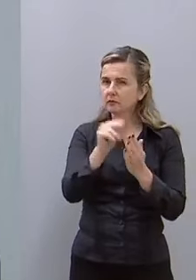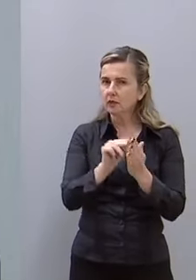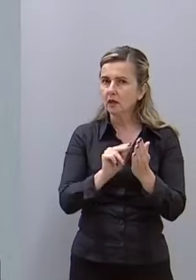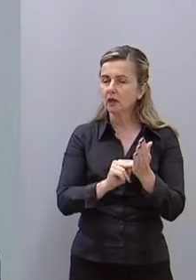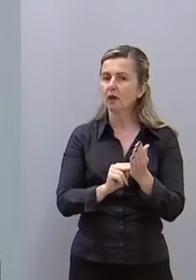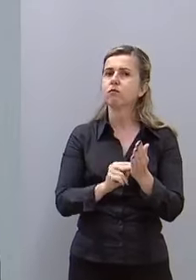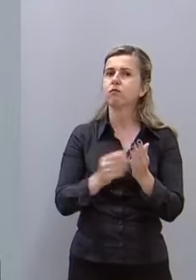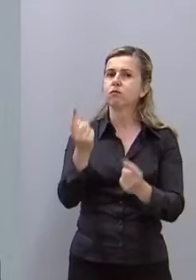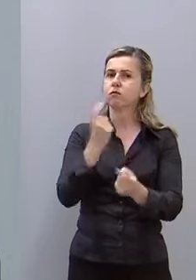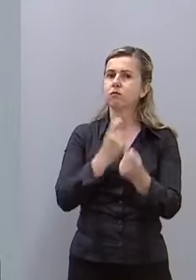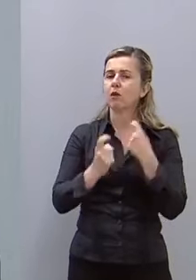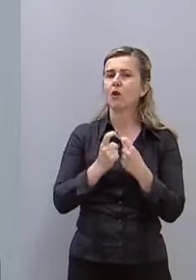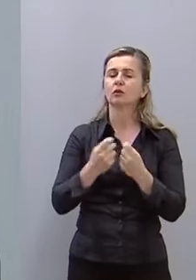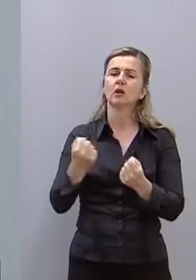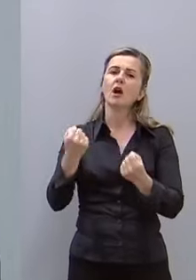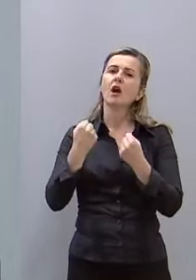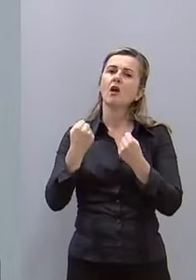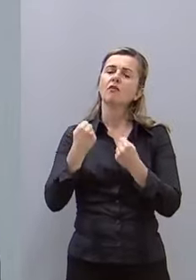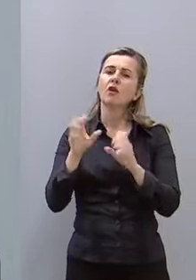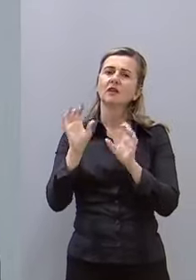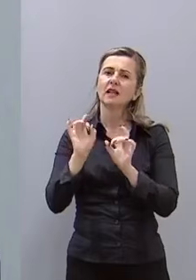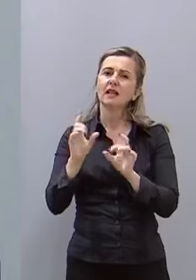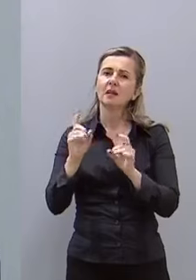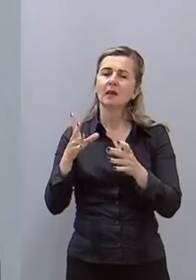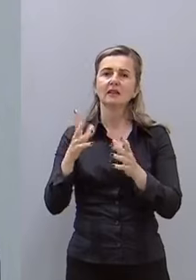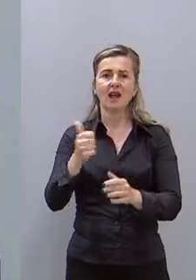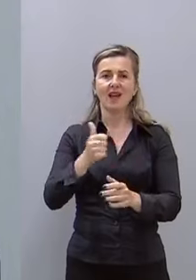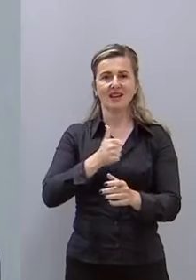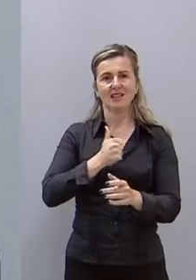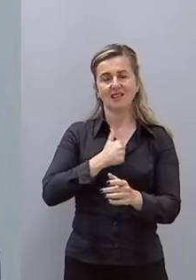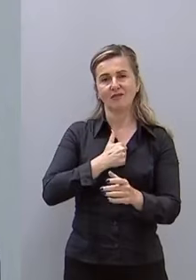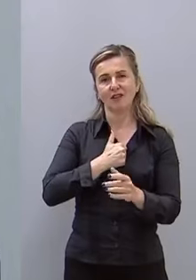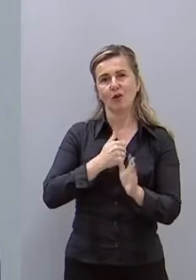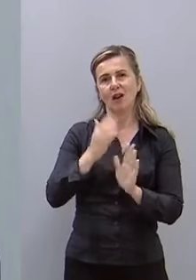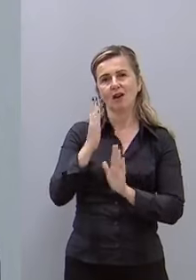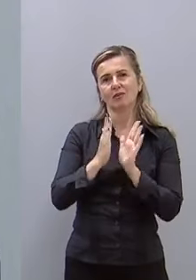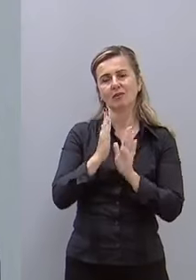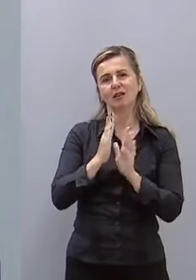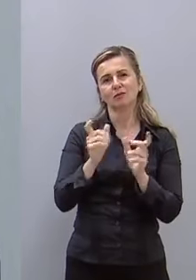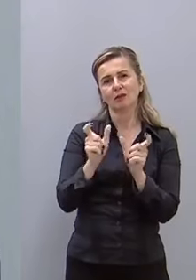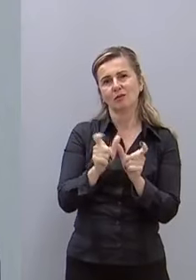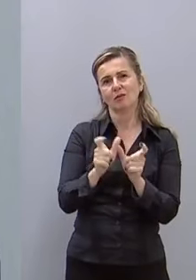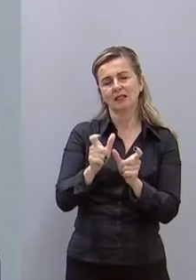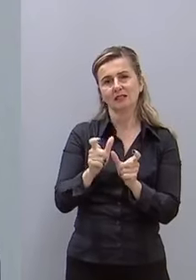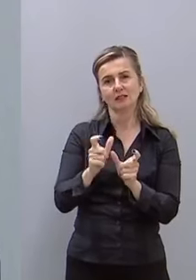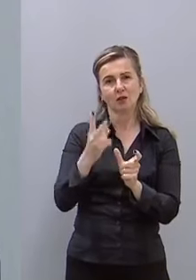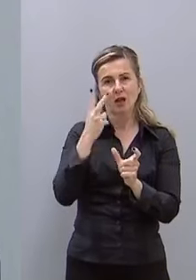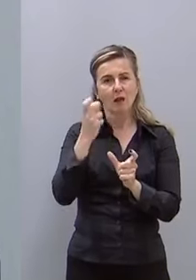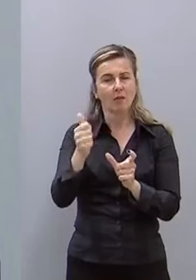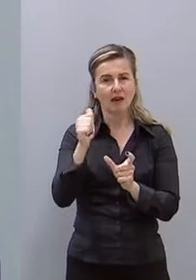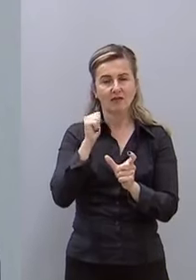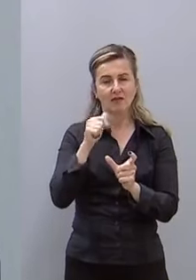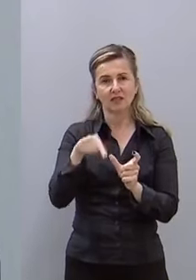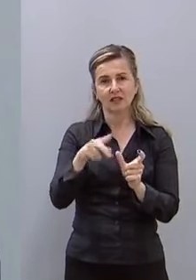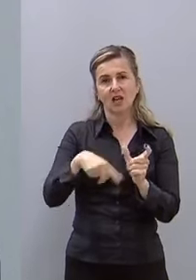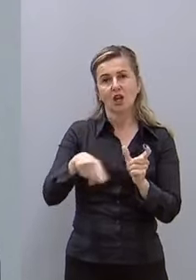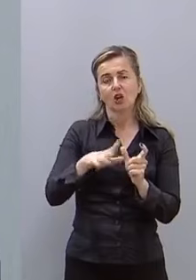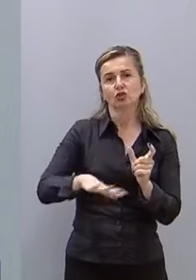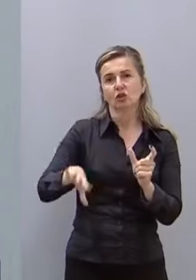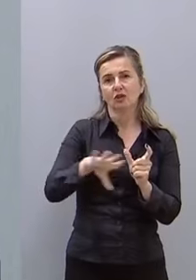ad una forte libertà individuale rispetto alle restrizioni che che erano previste sul nostro territorio